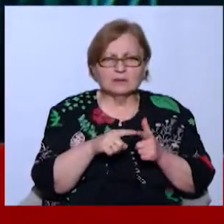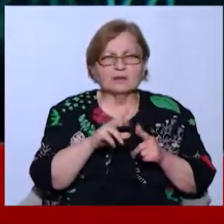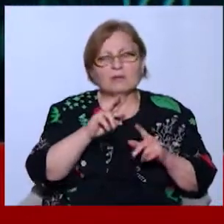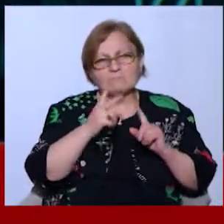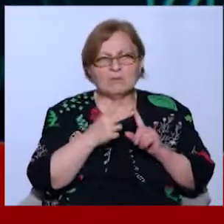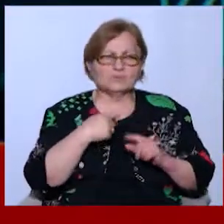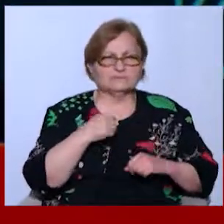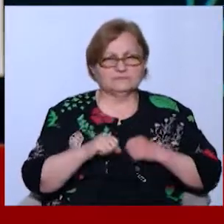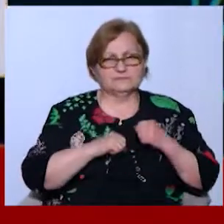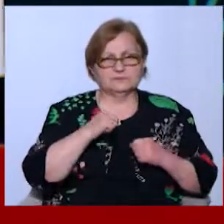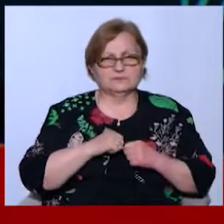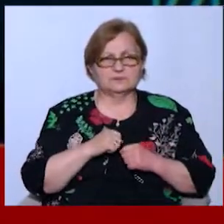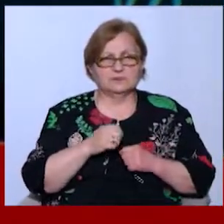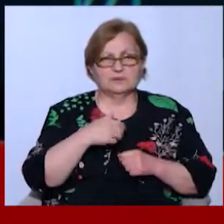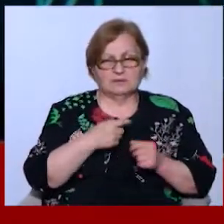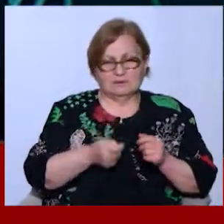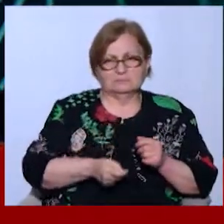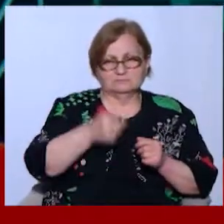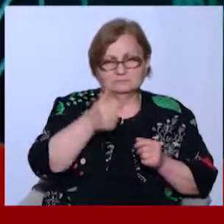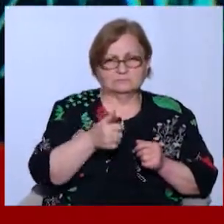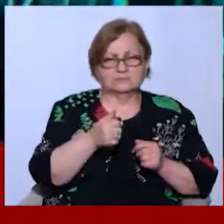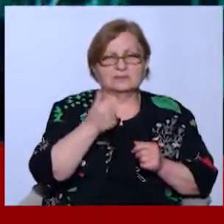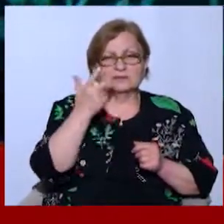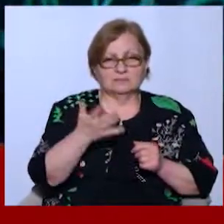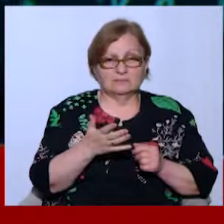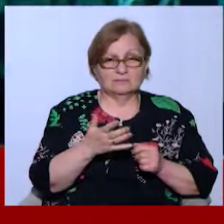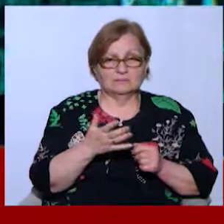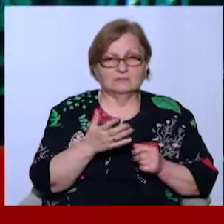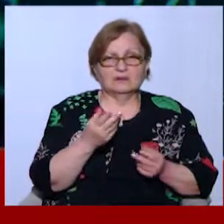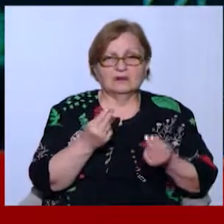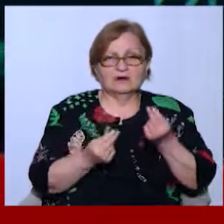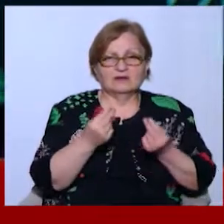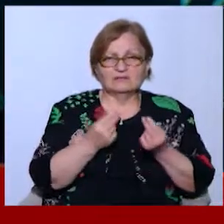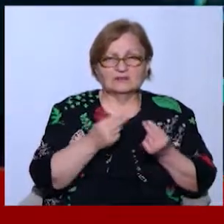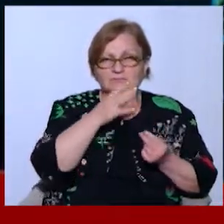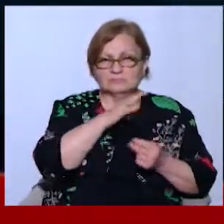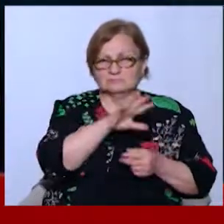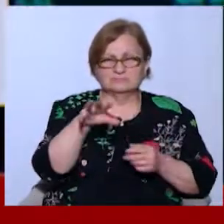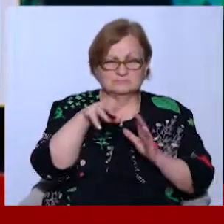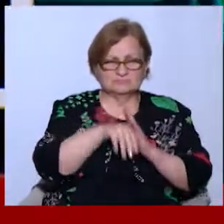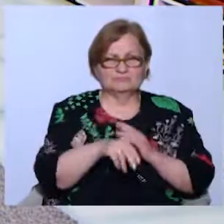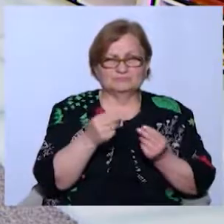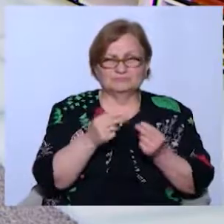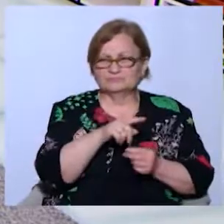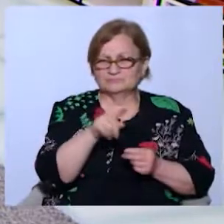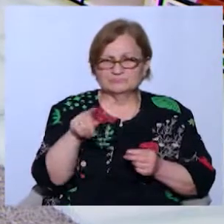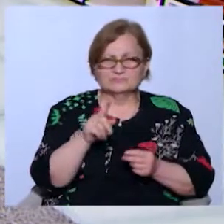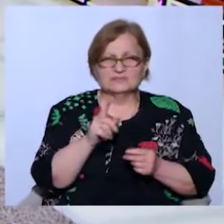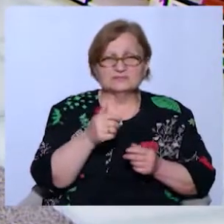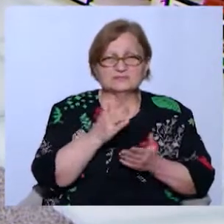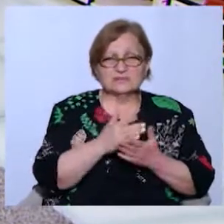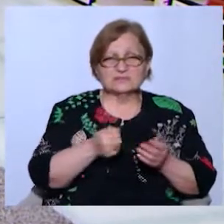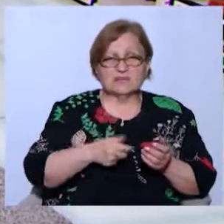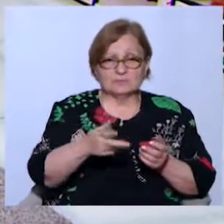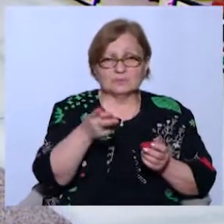ვცდილობთ. მაგალითად, ჩვენ ხო შეიძლება მონეტა ვაგდოთ რამოდენიმეჯერ. ანდა ყველა თამაშში არის, თითქმის ყველა თამაშში, სადაც არის კამათელი, არის